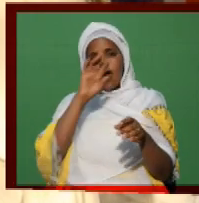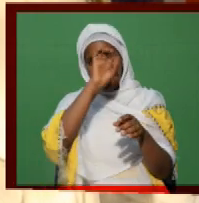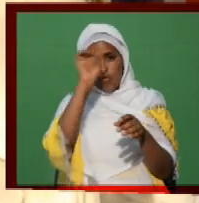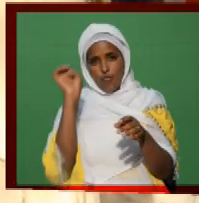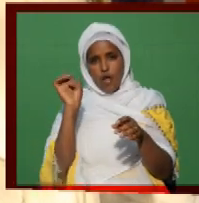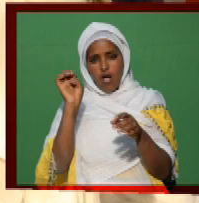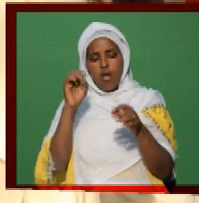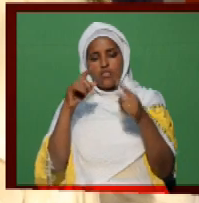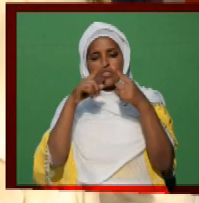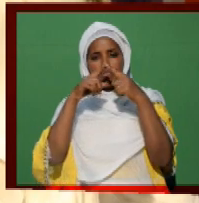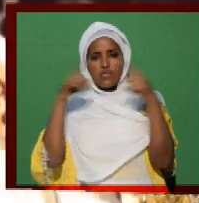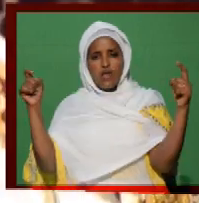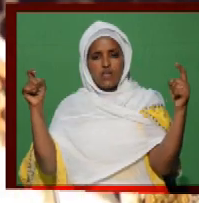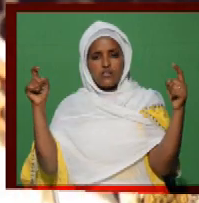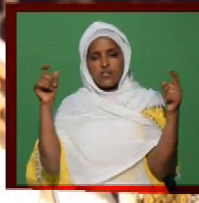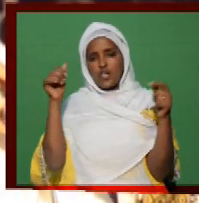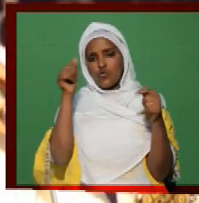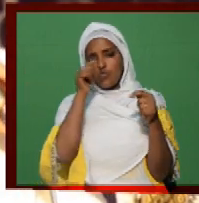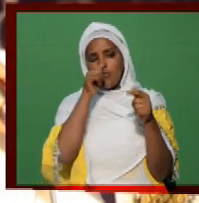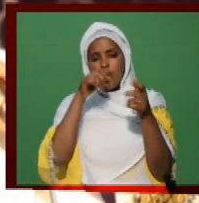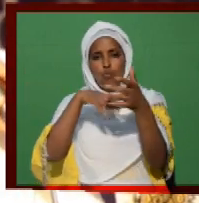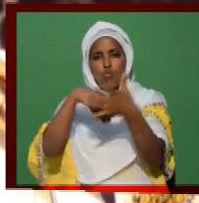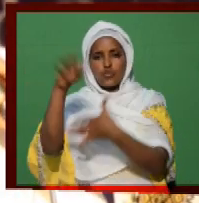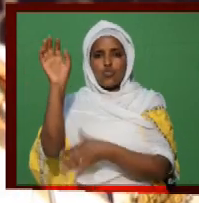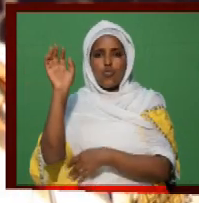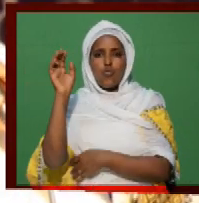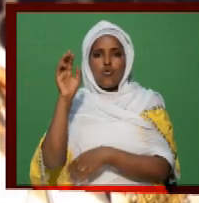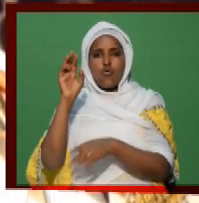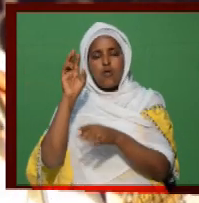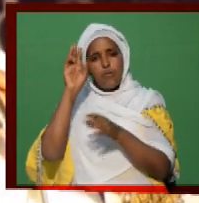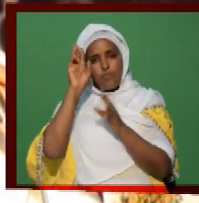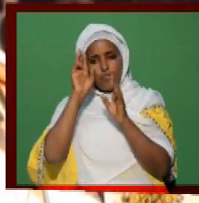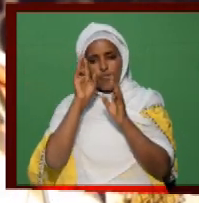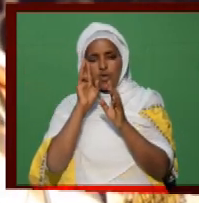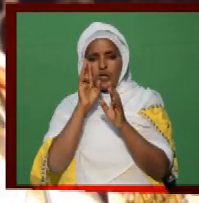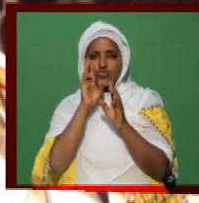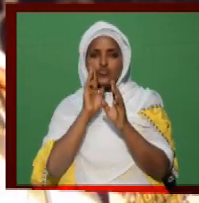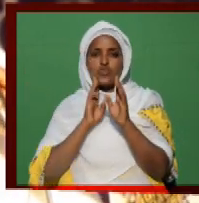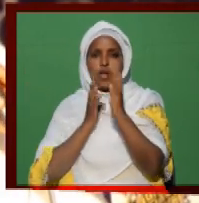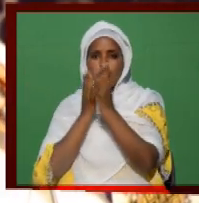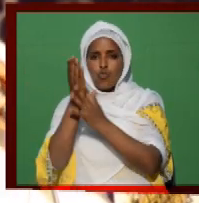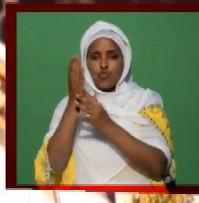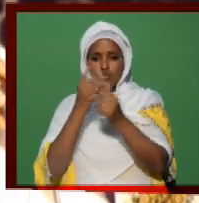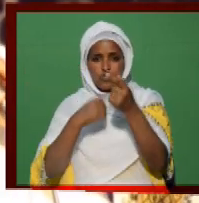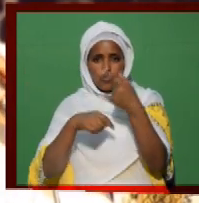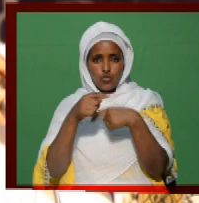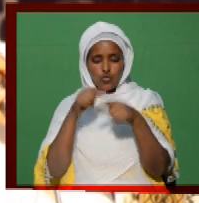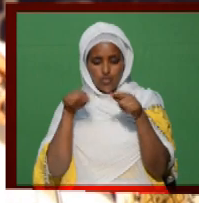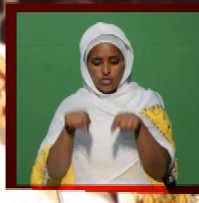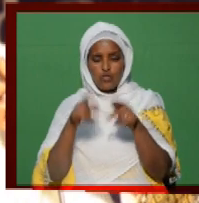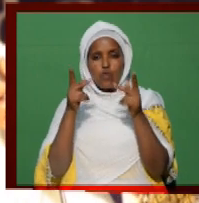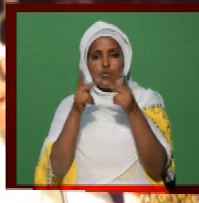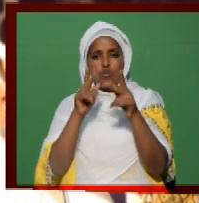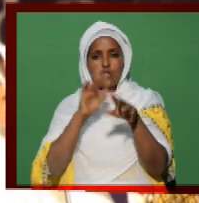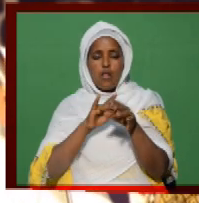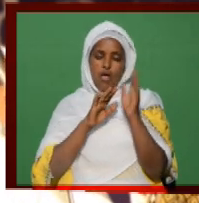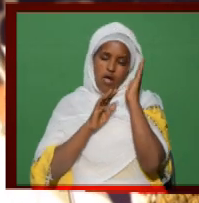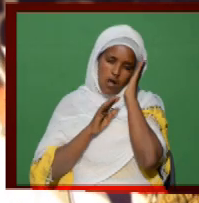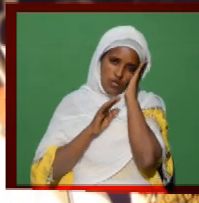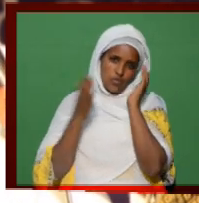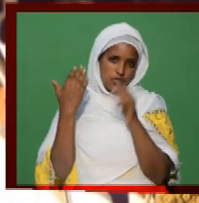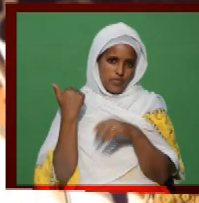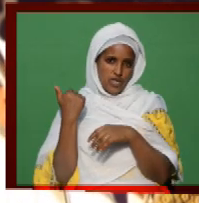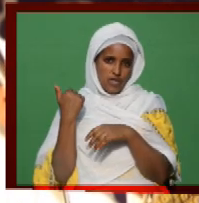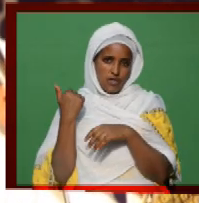ከአውሮፓ ጠላት ከኢትዮጵያ ወጦ በሱዳን በኩል ሲመጡ እዚህ ቦታ ላይ